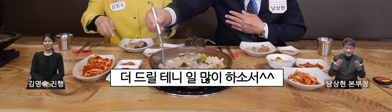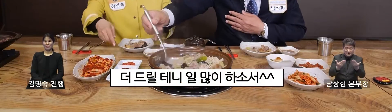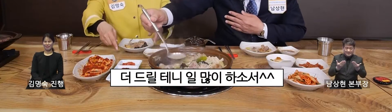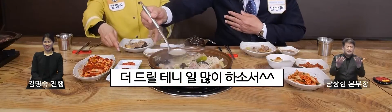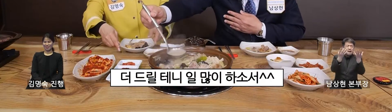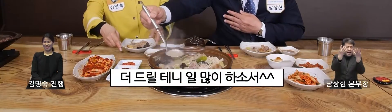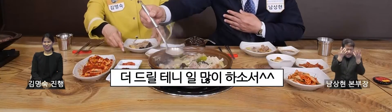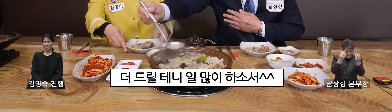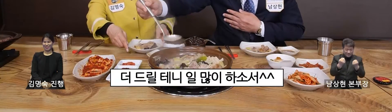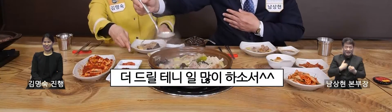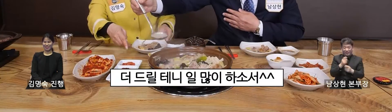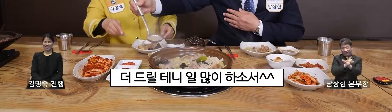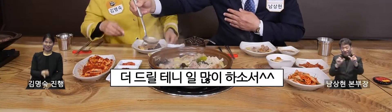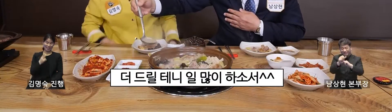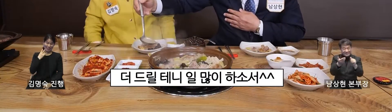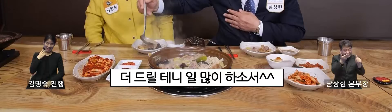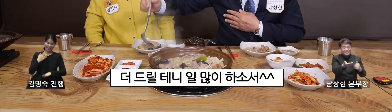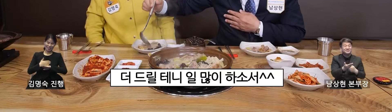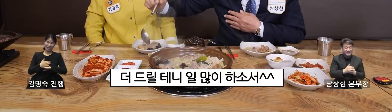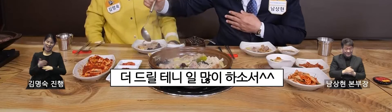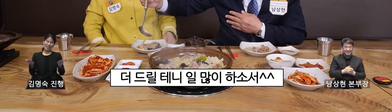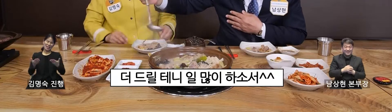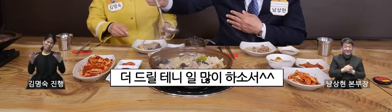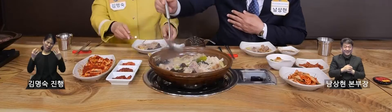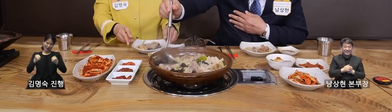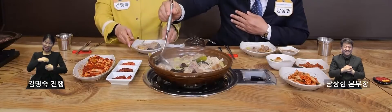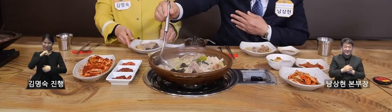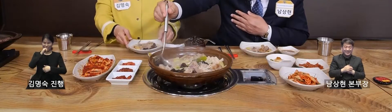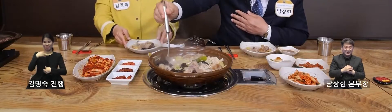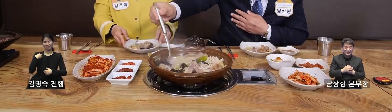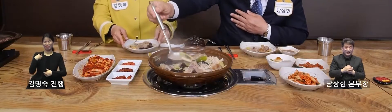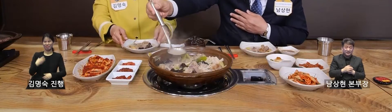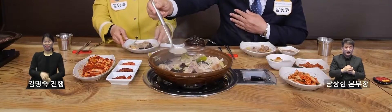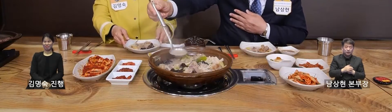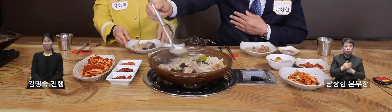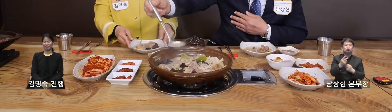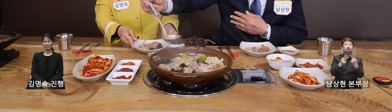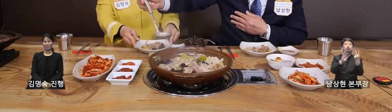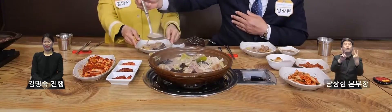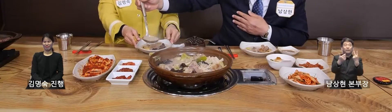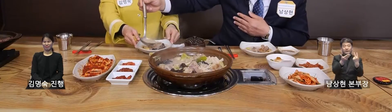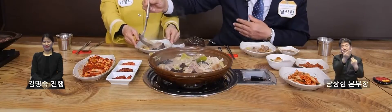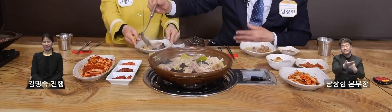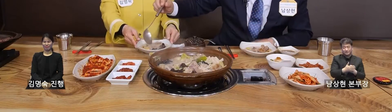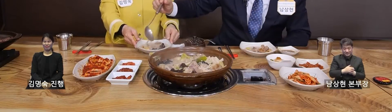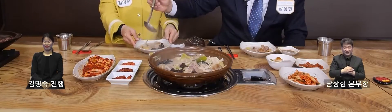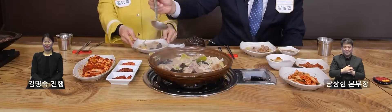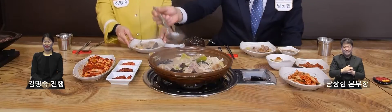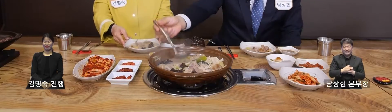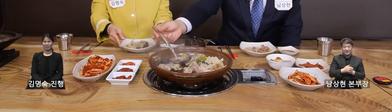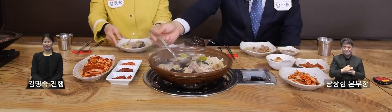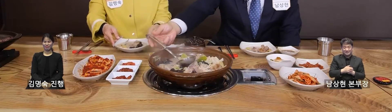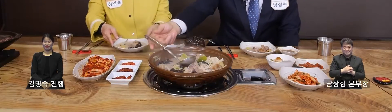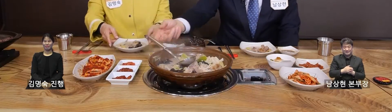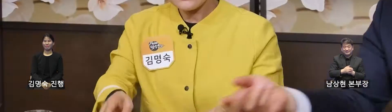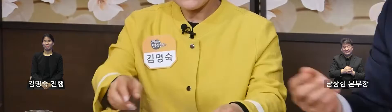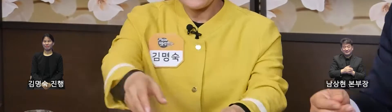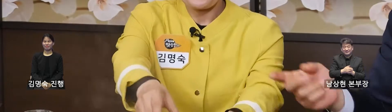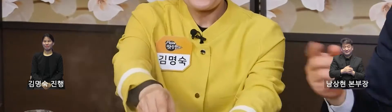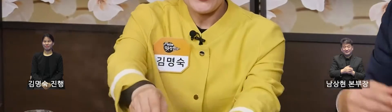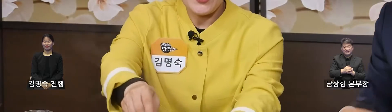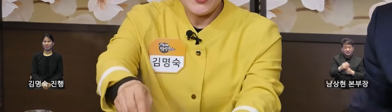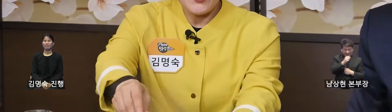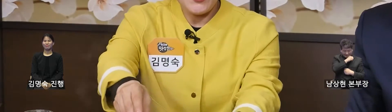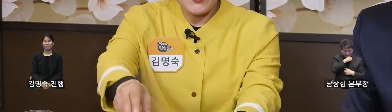하세요. 제가 좀 더 드릴게요. 네, 네. 일 많이 일 할게요. 많이 하세요. 두 번 드리겠습니다. 많이 하실 것 같아서. 네.